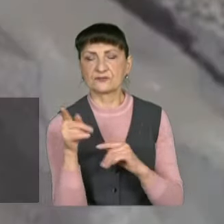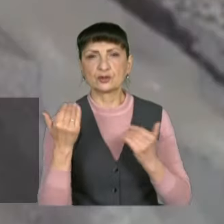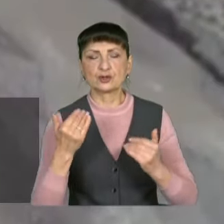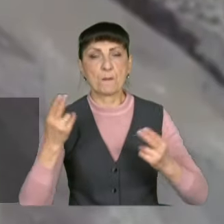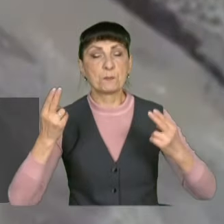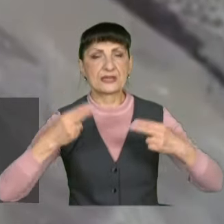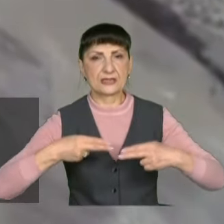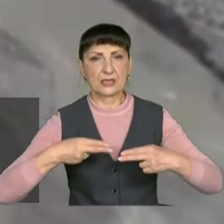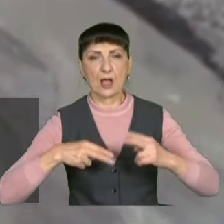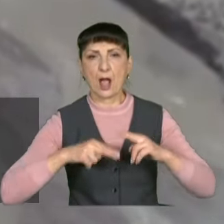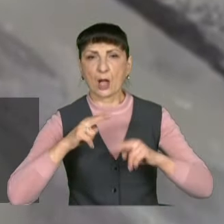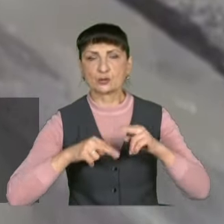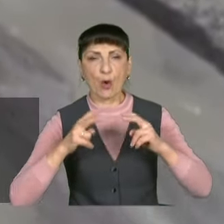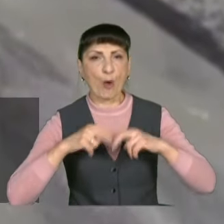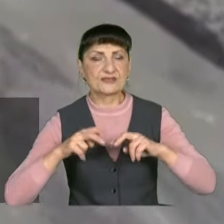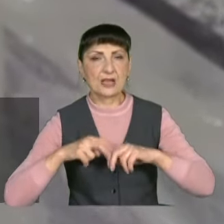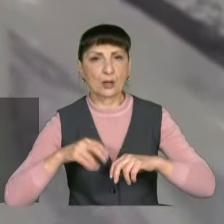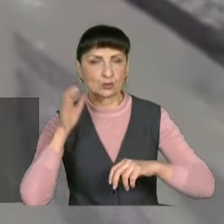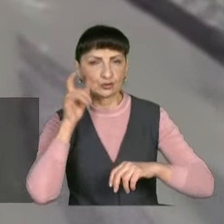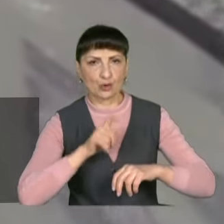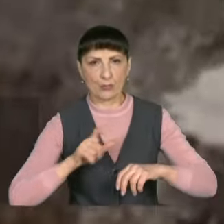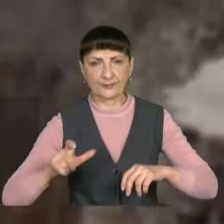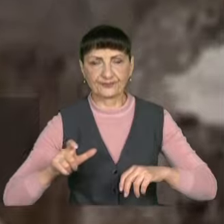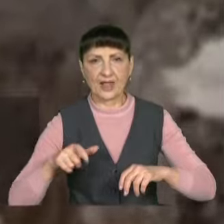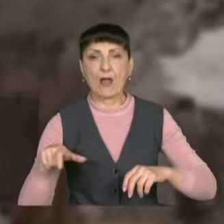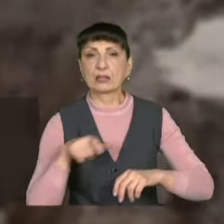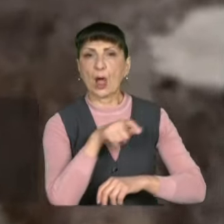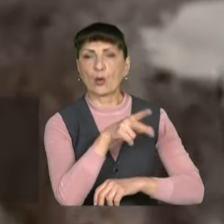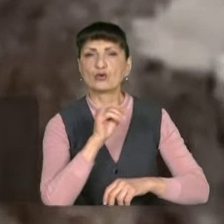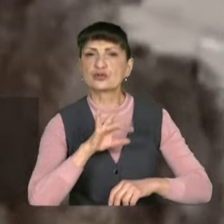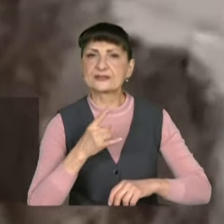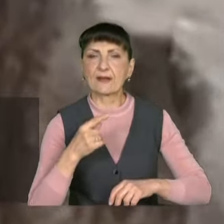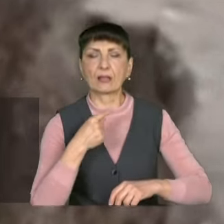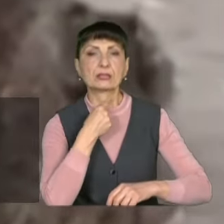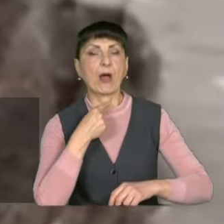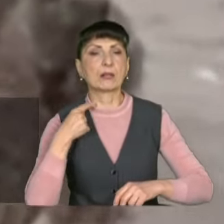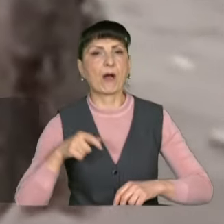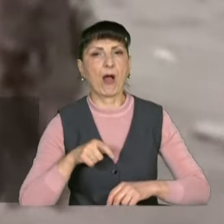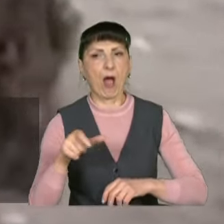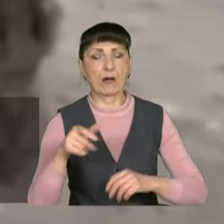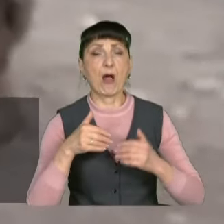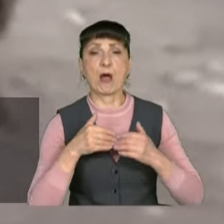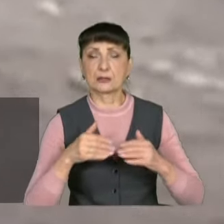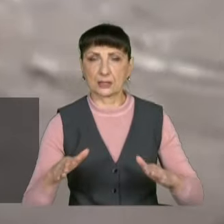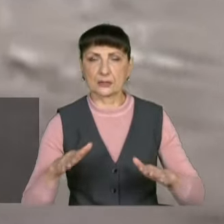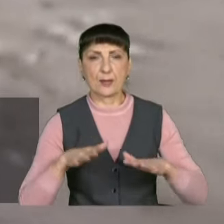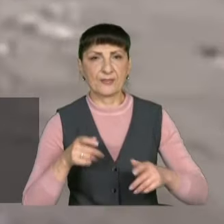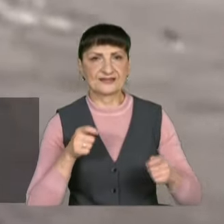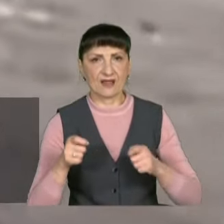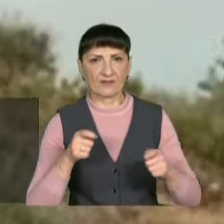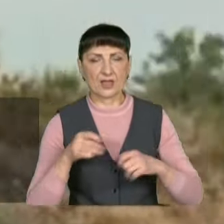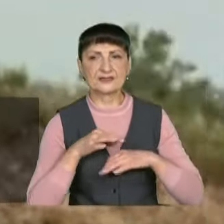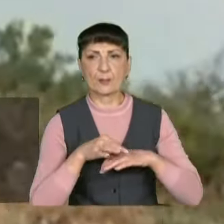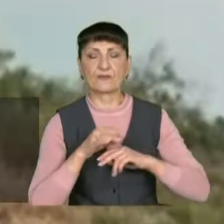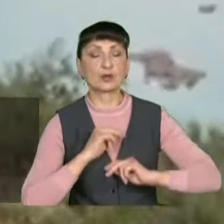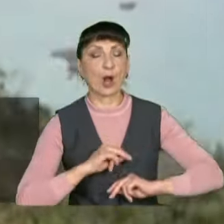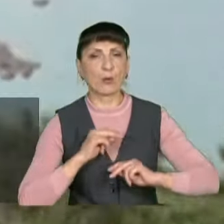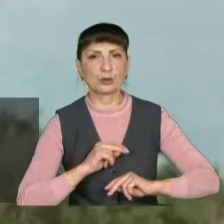перекрыли, а конструкцию обследуют эксперты. Кульжинская трасса и дорога Талгар-Есик-Байдебек открыты. Местные власти проводят работу